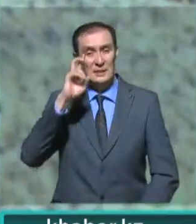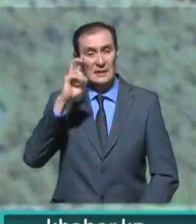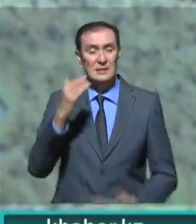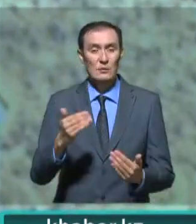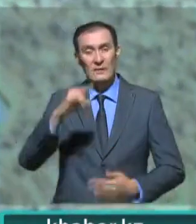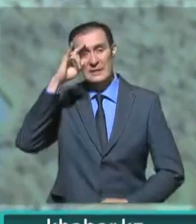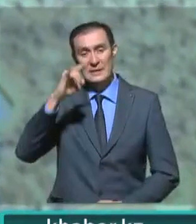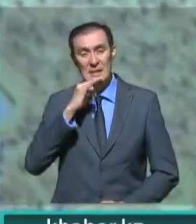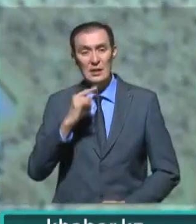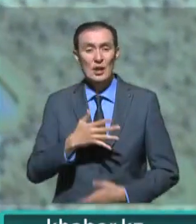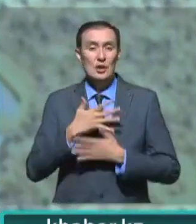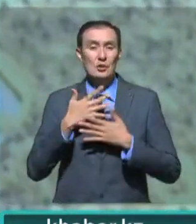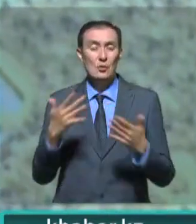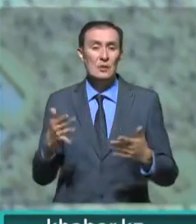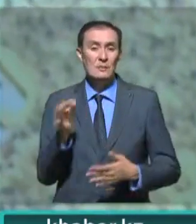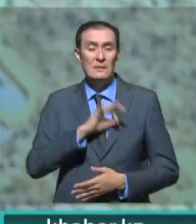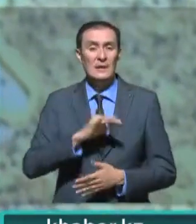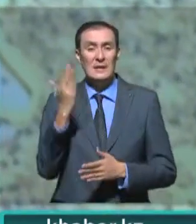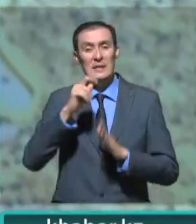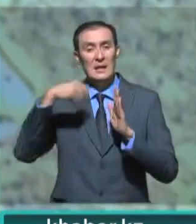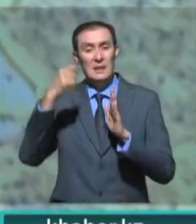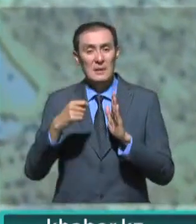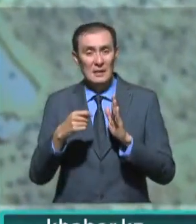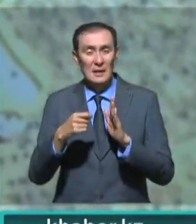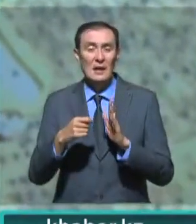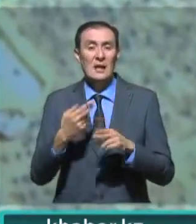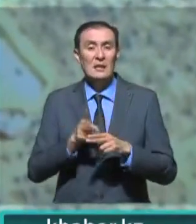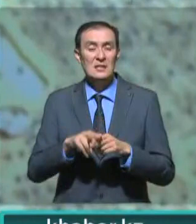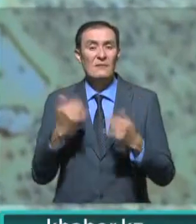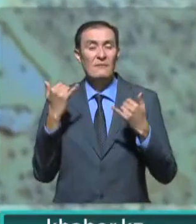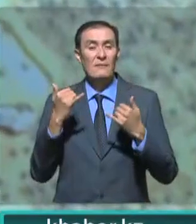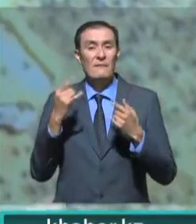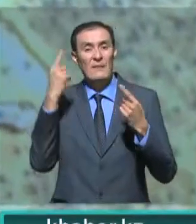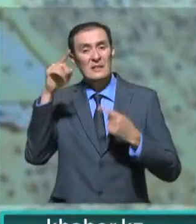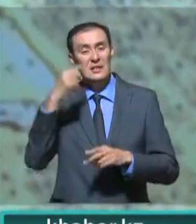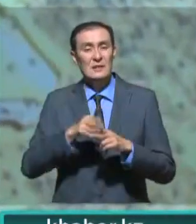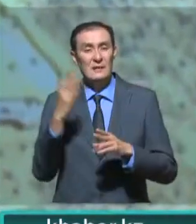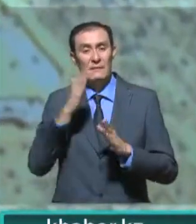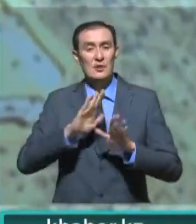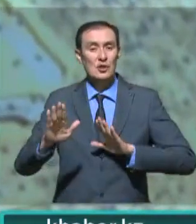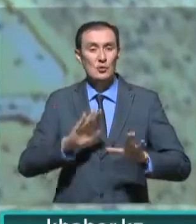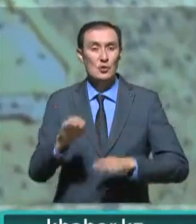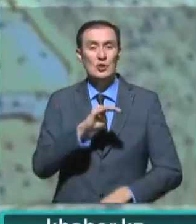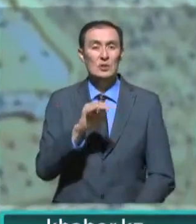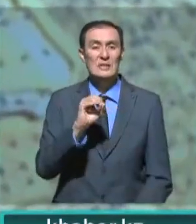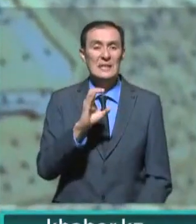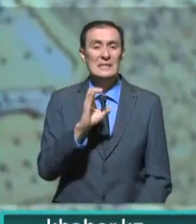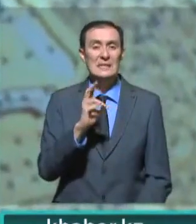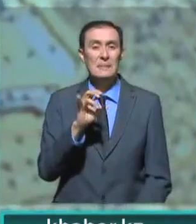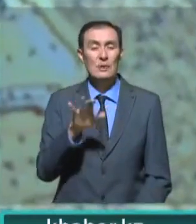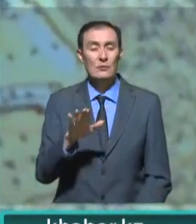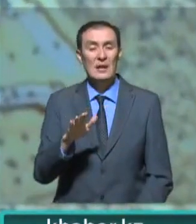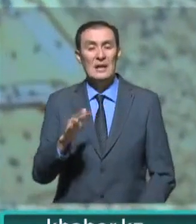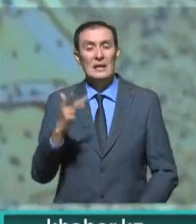Сегодня в Казахстане в широкий прокат вышла кинокомедия «Дастиш фантастиш». Идея фильма принадлежит режиссеру Жандосу Еспенбетову.